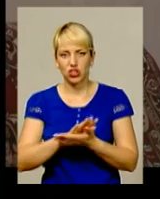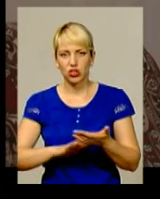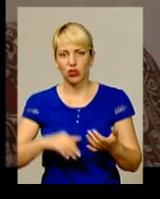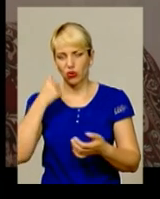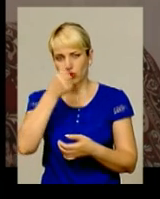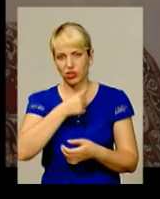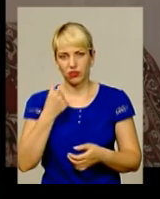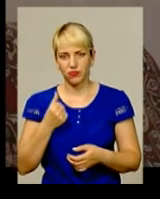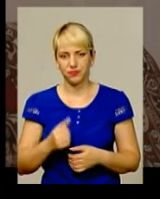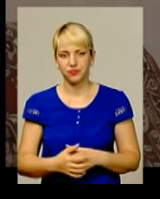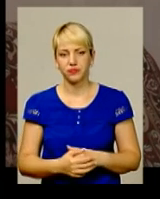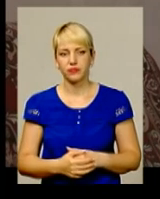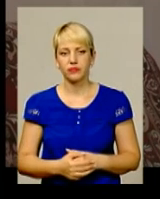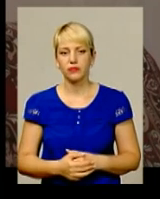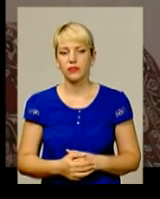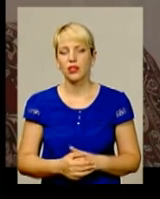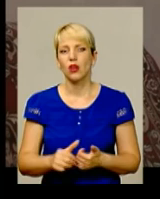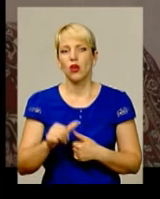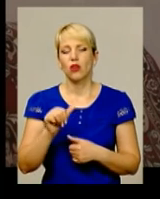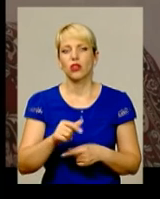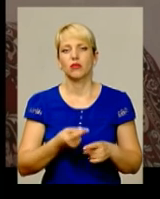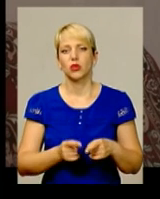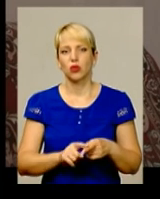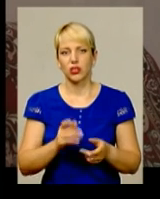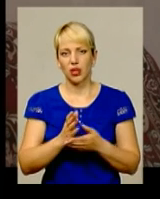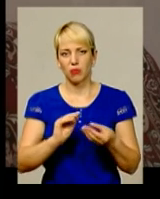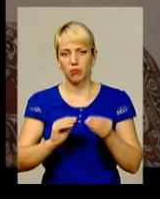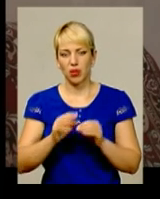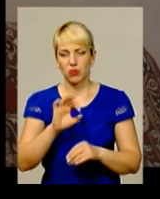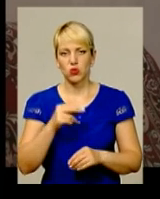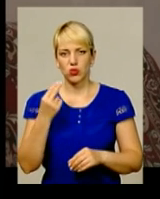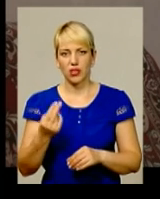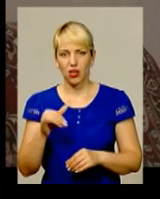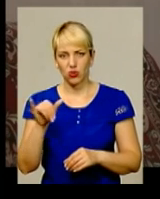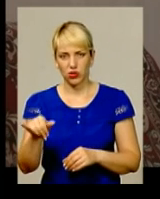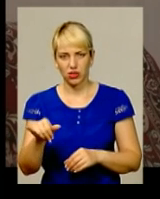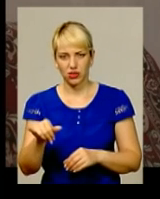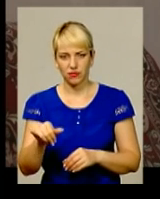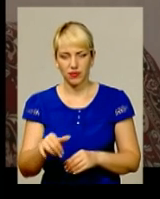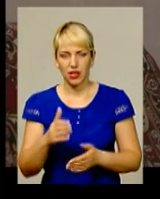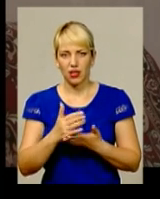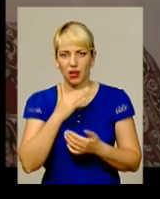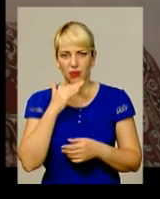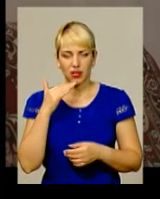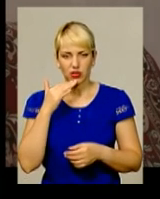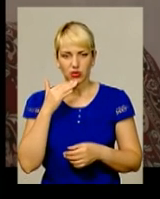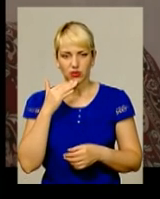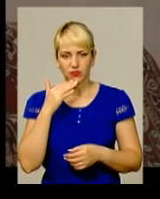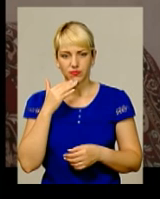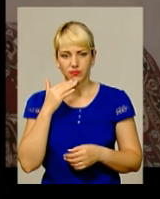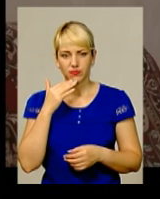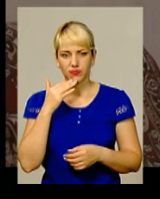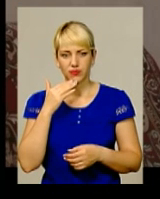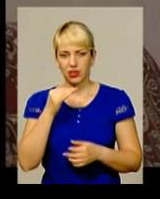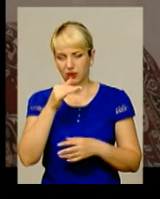може і багато років. Крім того, проблеми є соціальні в них. Дуже багато